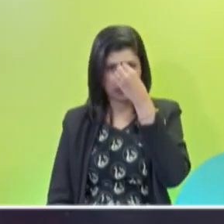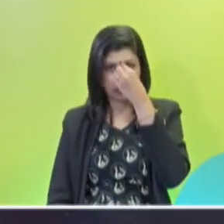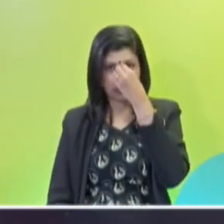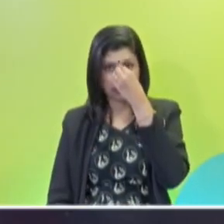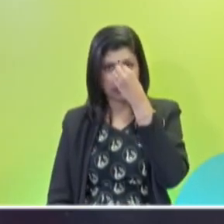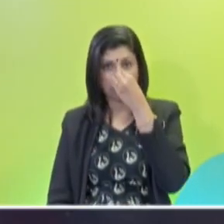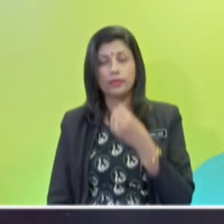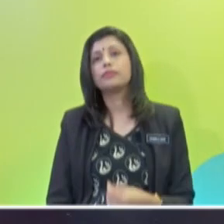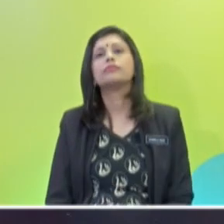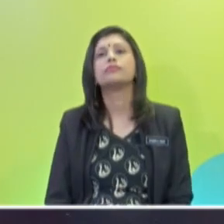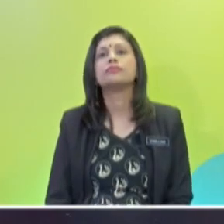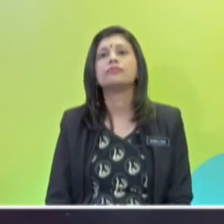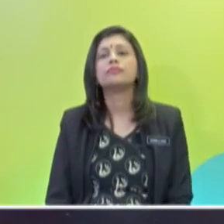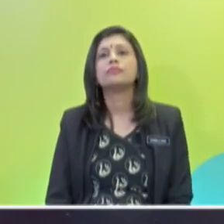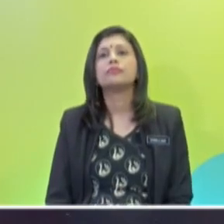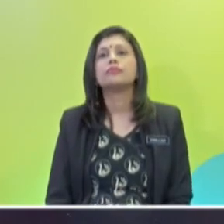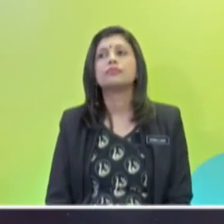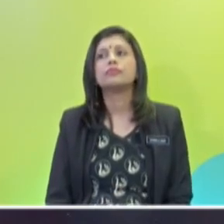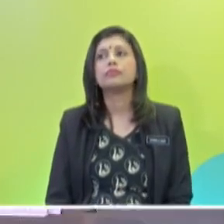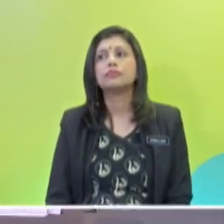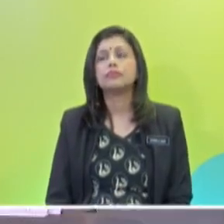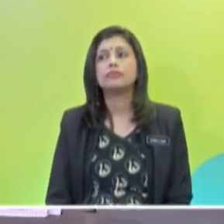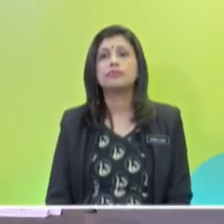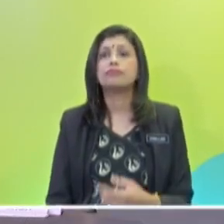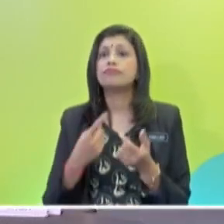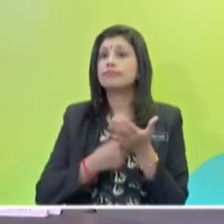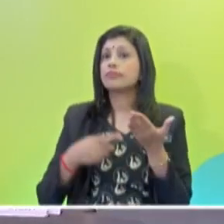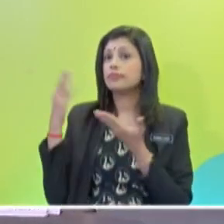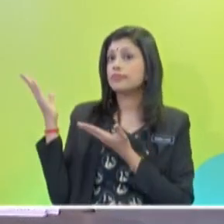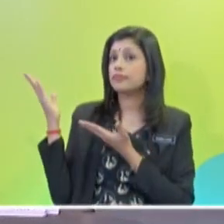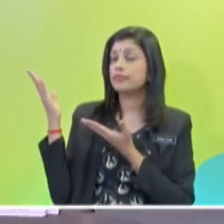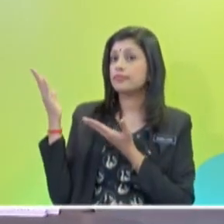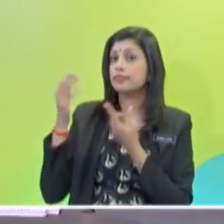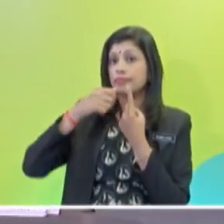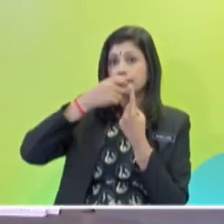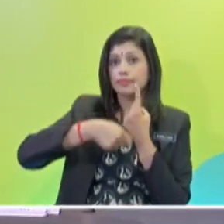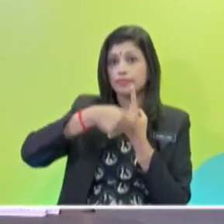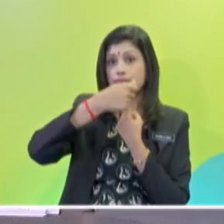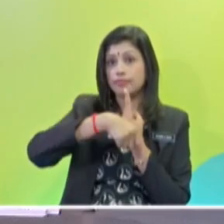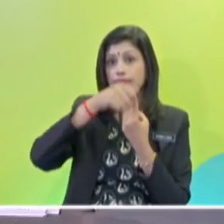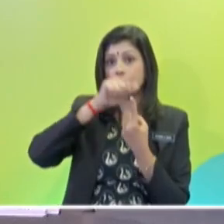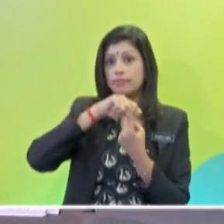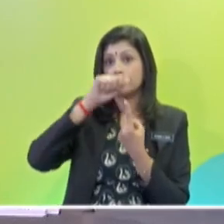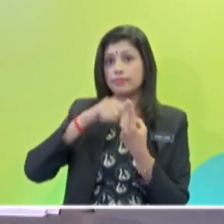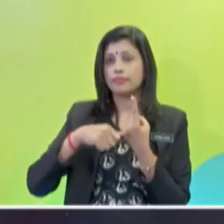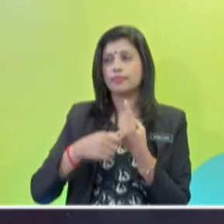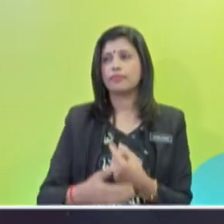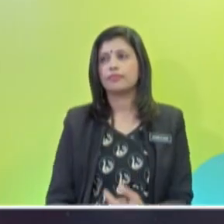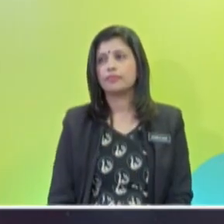Di dalam bakul Akmal kita tengok, kita angkat. Kalau kita tengok buah pisang. Ada buah pisang? Ini buah pisang cikgu. Okey, letak